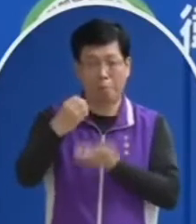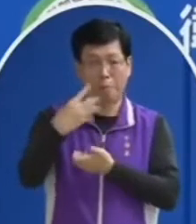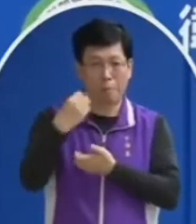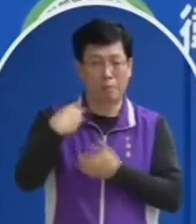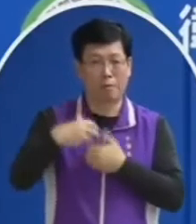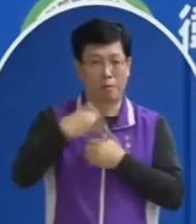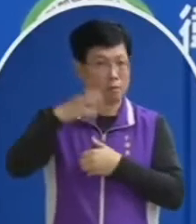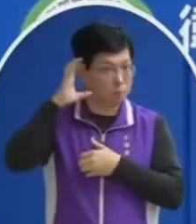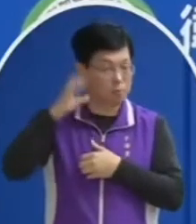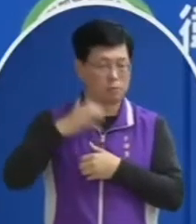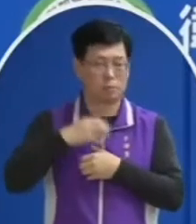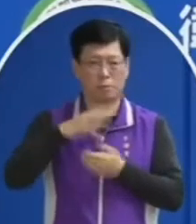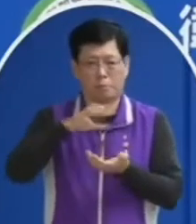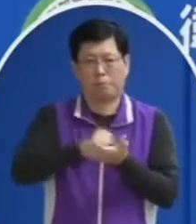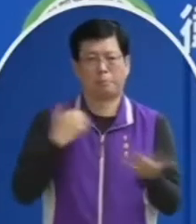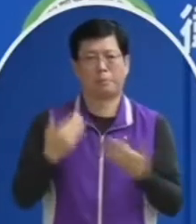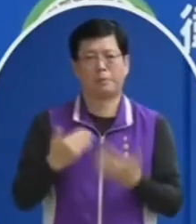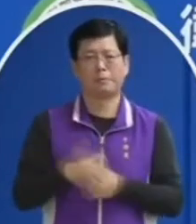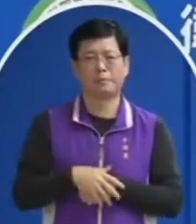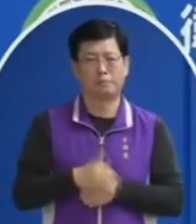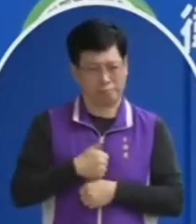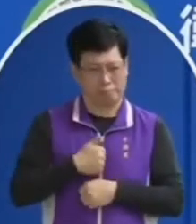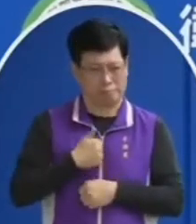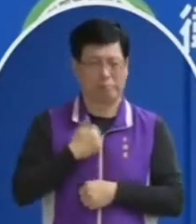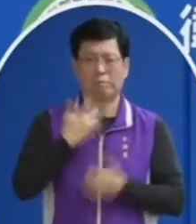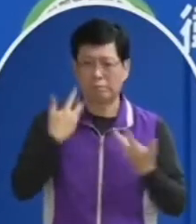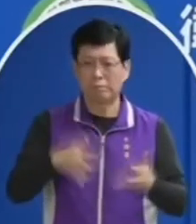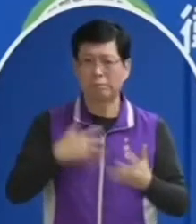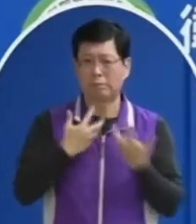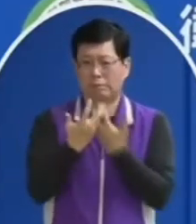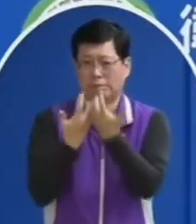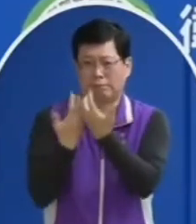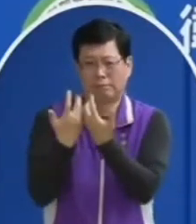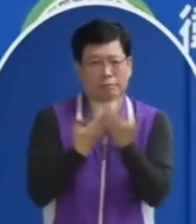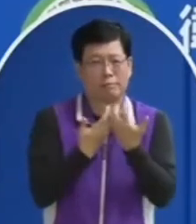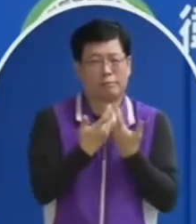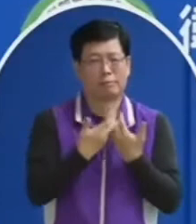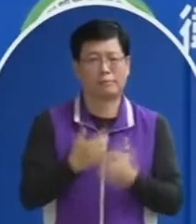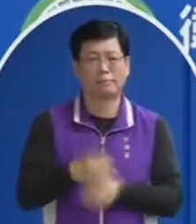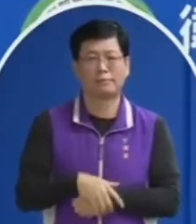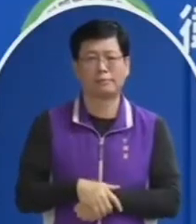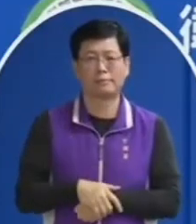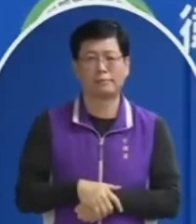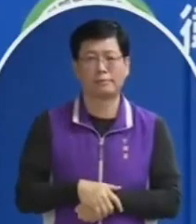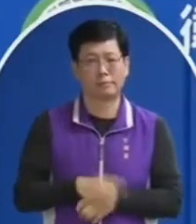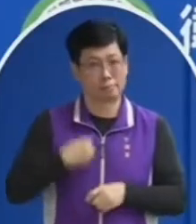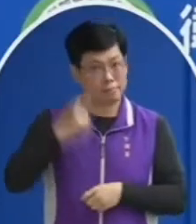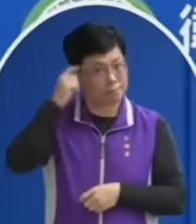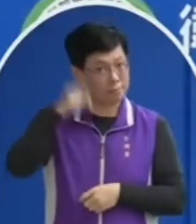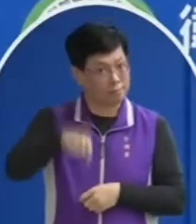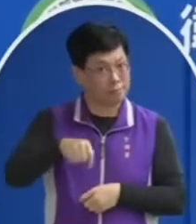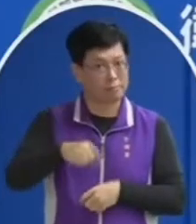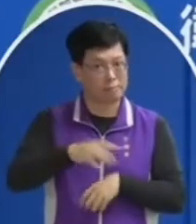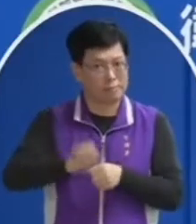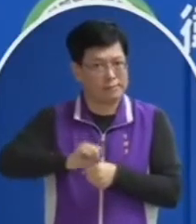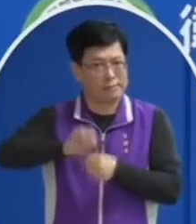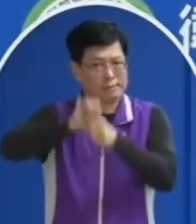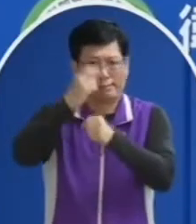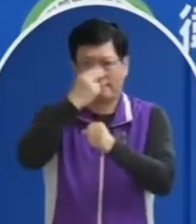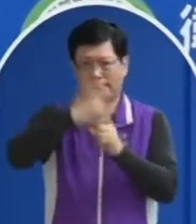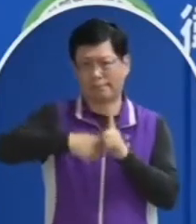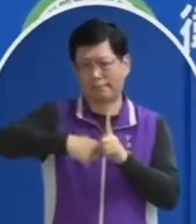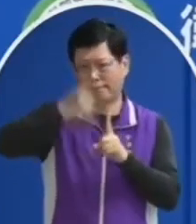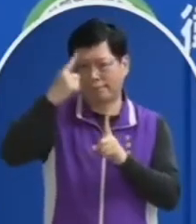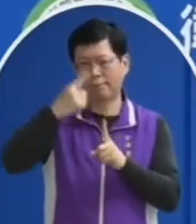新闻的报道里面，确实有些地方是非常的拥挤。那我们认为这样子会增加相关的一